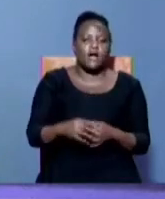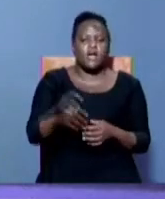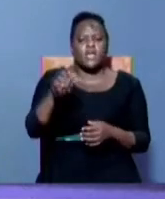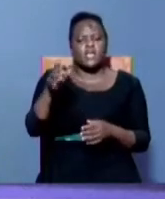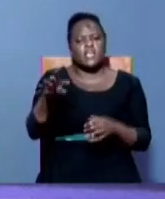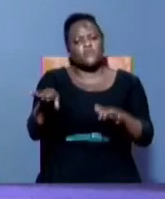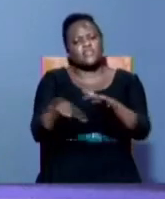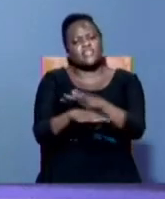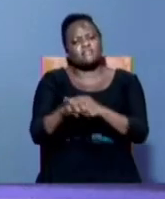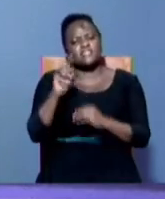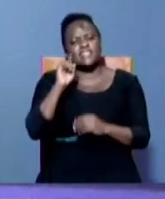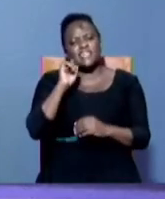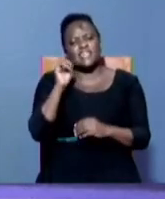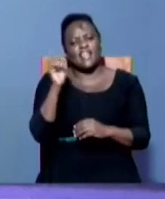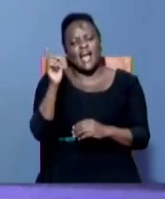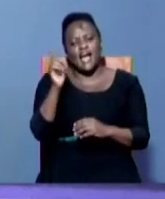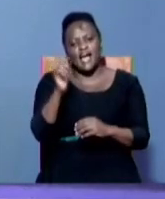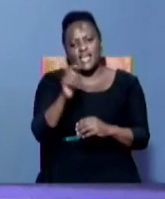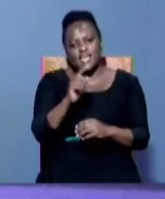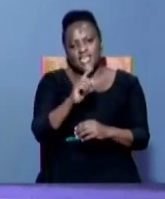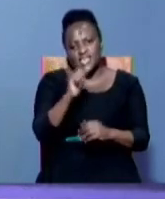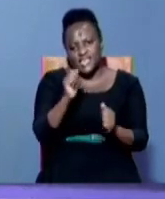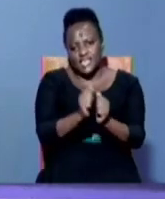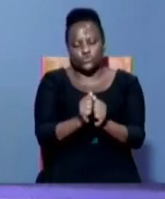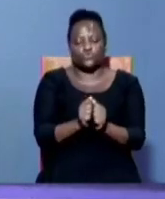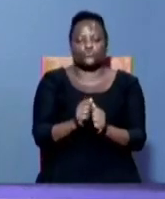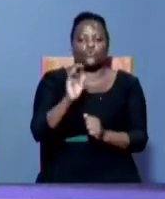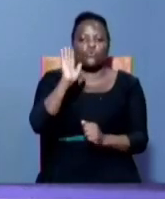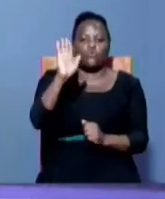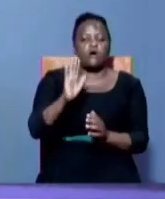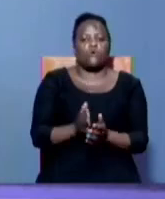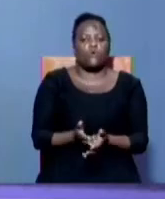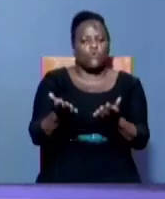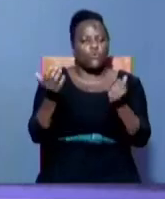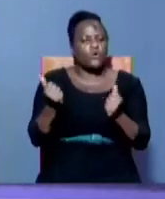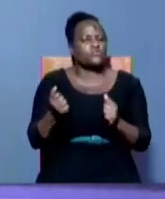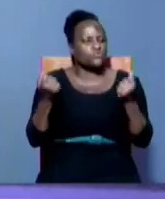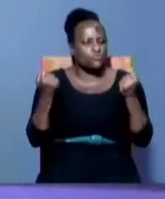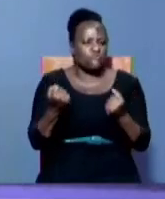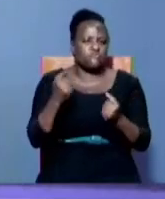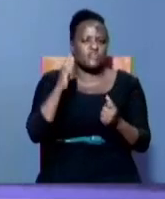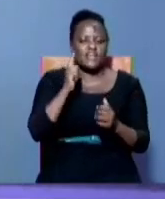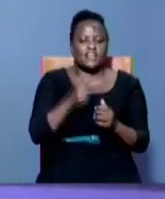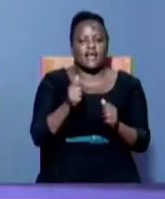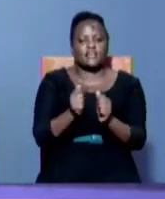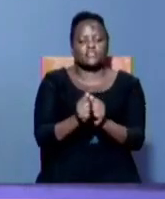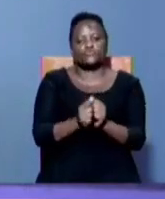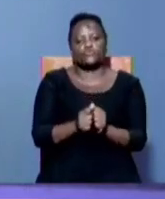kila kitu kwao, uwezo, nguvu na kila kitu. Wanasalimisha kila kitu,